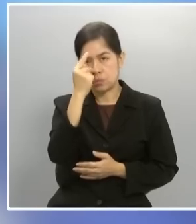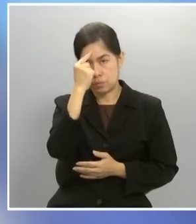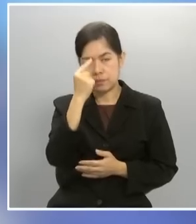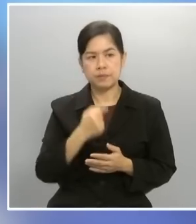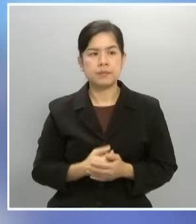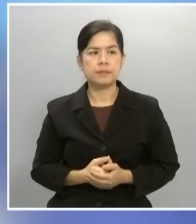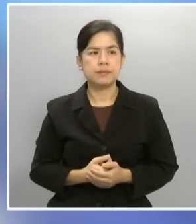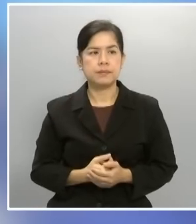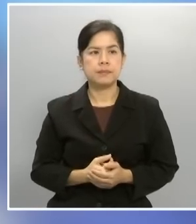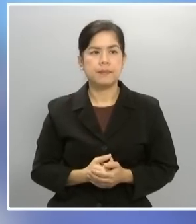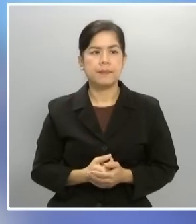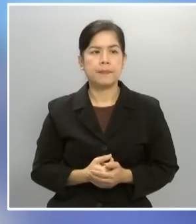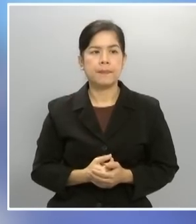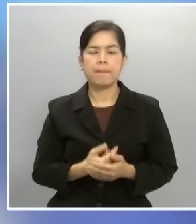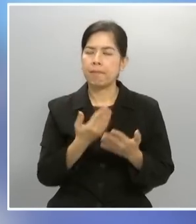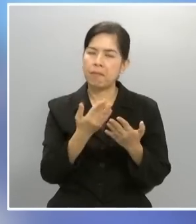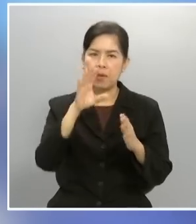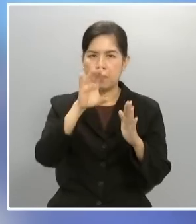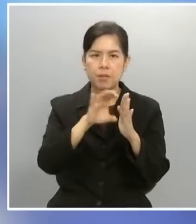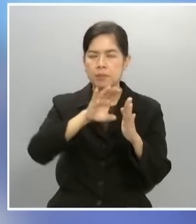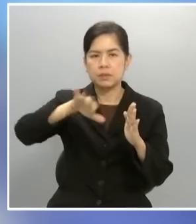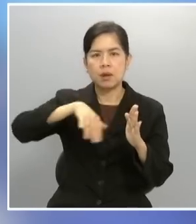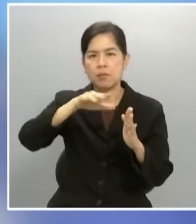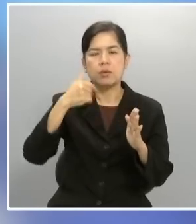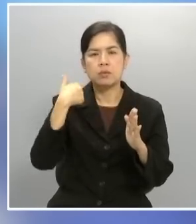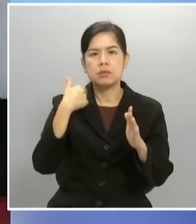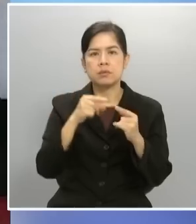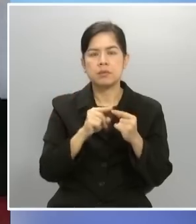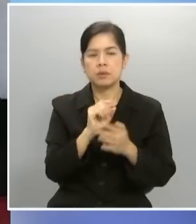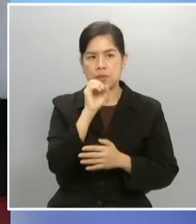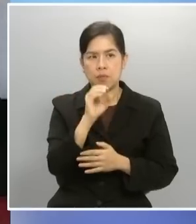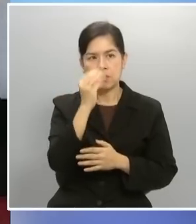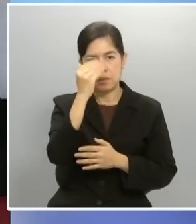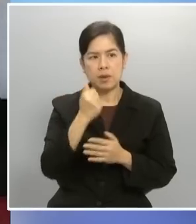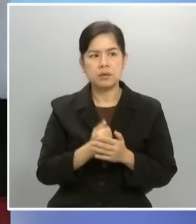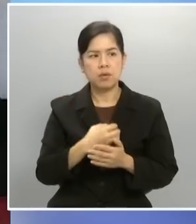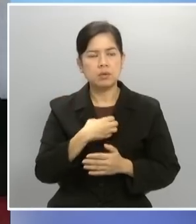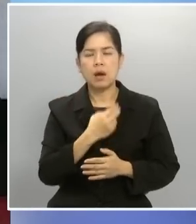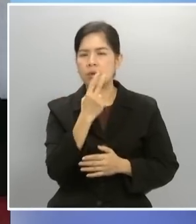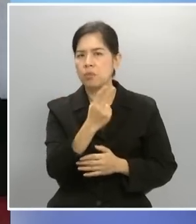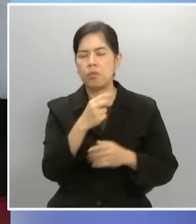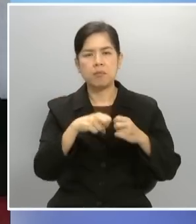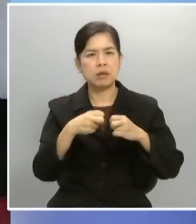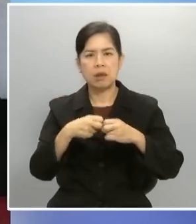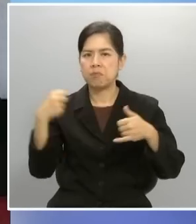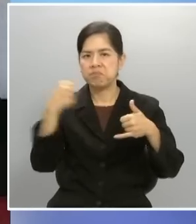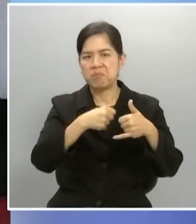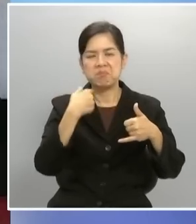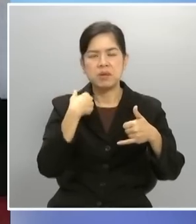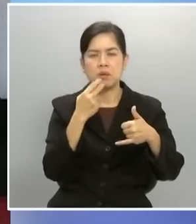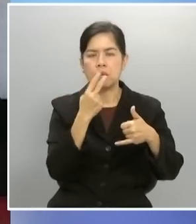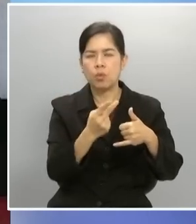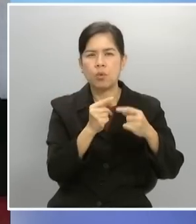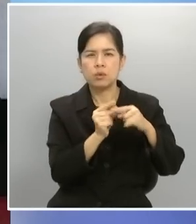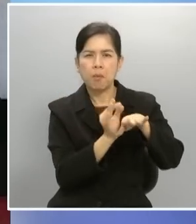ครับคือภาพเหล่านี้เนี่ยต้องบอกนะว่าเราอยากให้เห็นถึงความรุนแรงที่เกิดขึ้นร่องรอยบาด